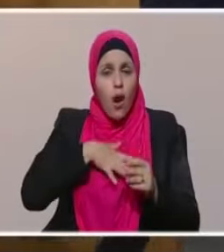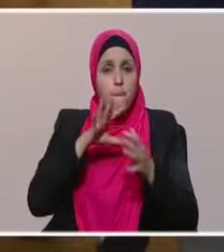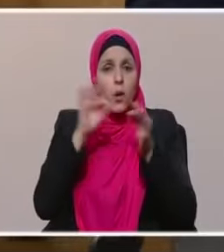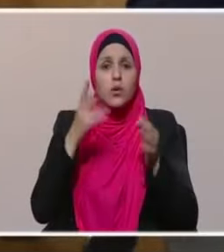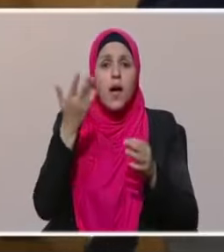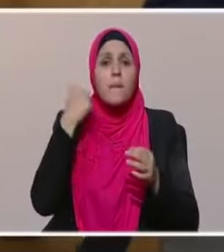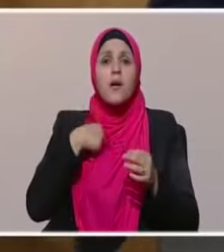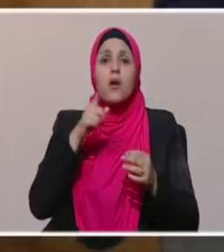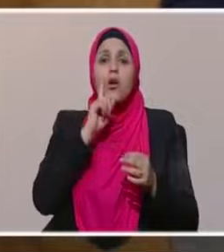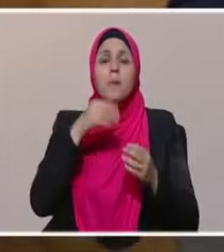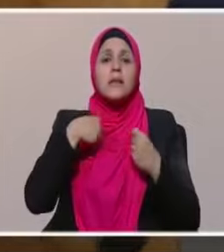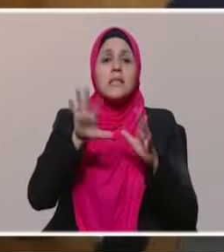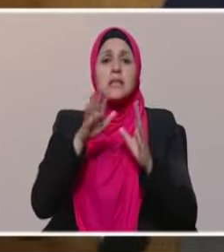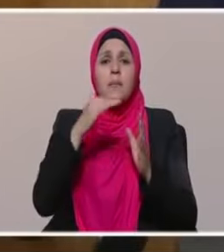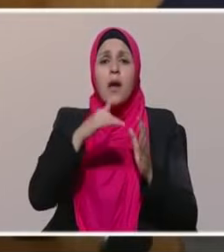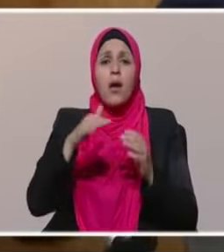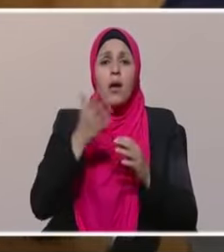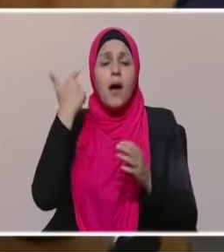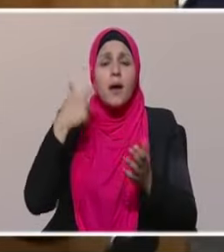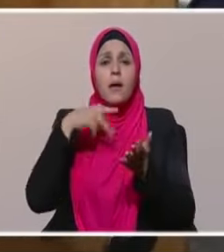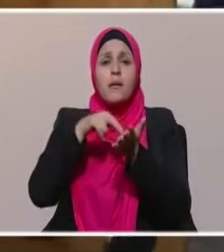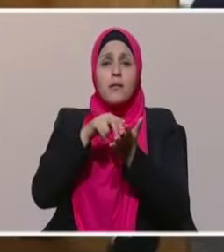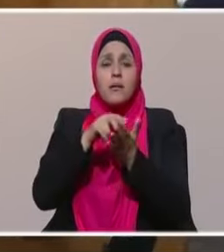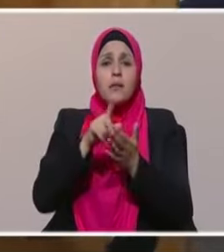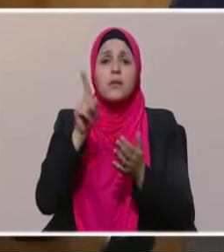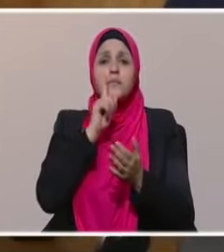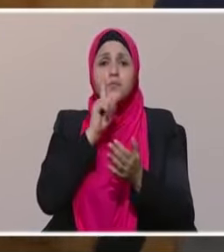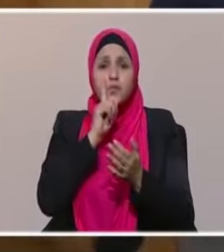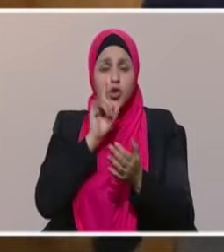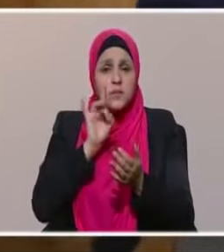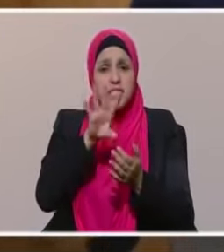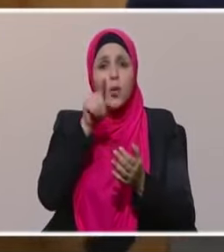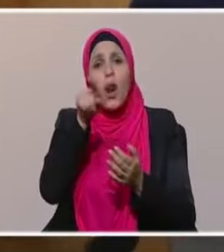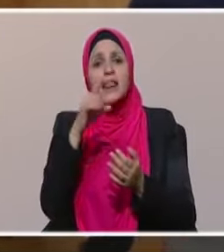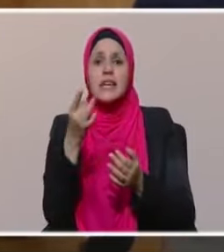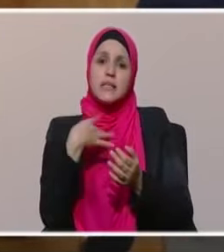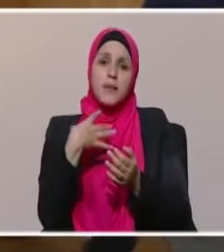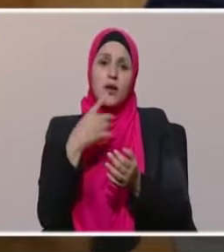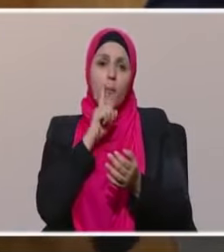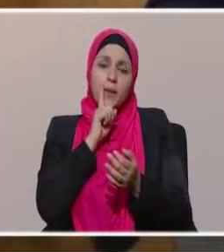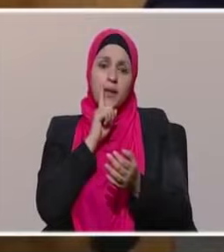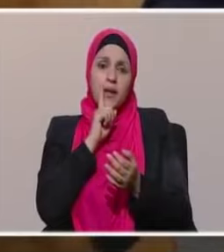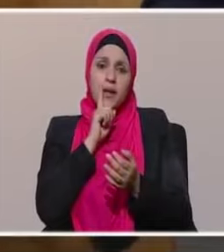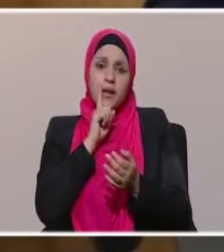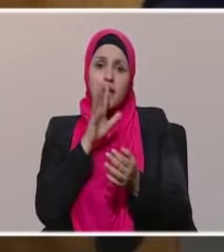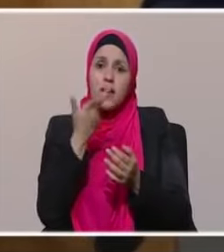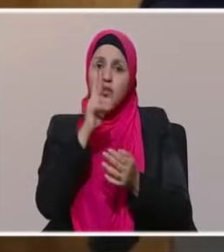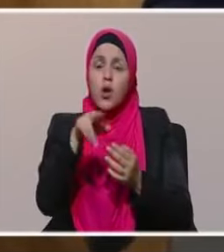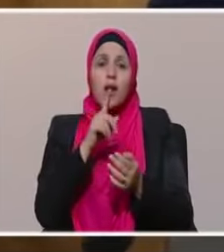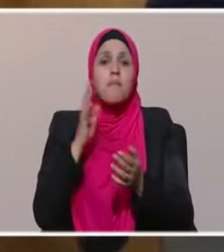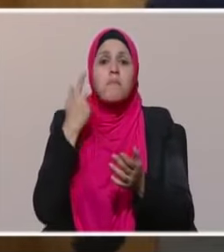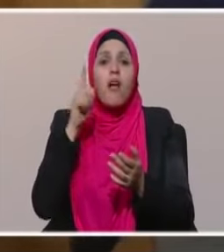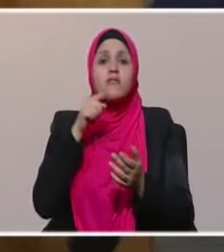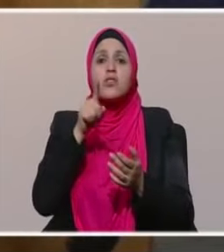من زمان، هي سايبانه من زمان، كانت بتمشي. هو مين اللي سابني؟ انتوا اللي سبتوها ولا هي اللي سابتكم؟ هي